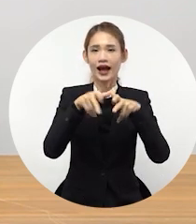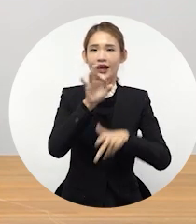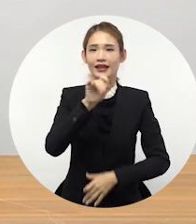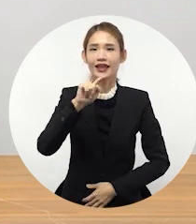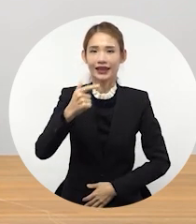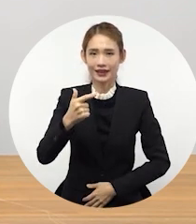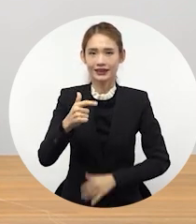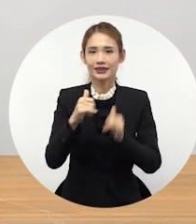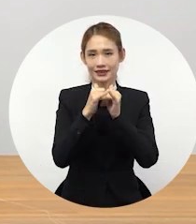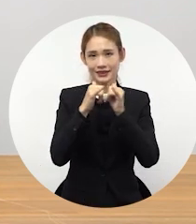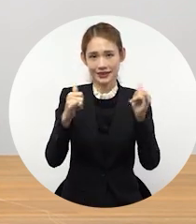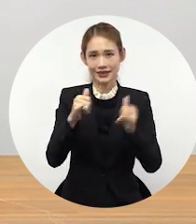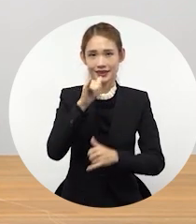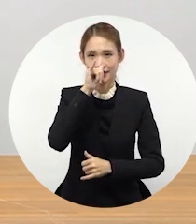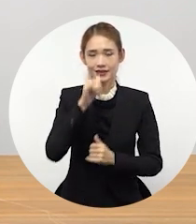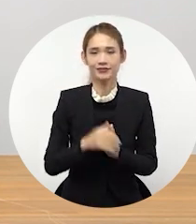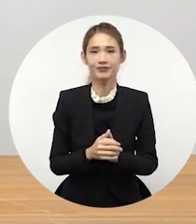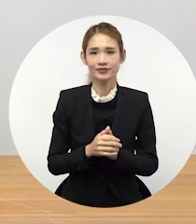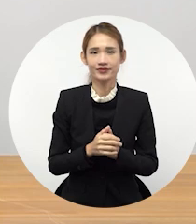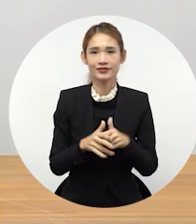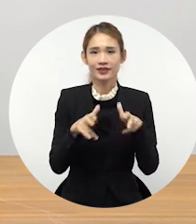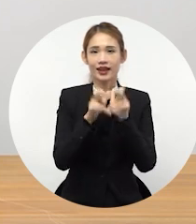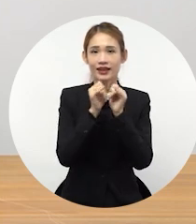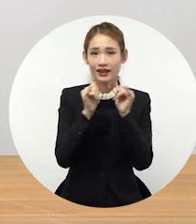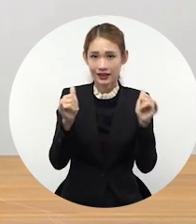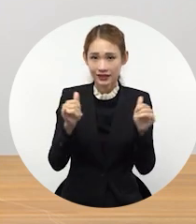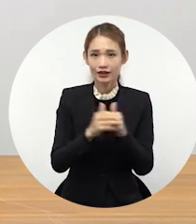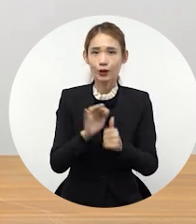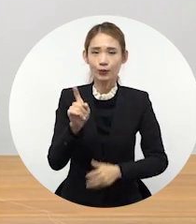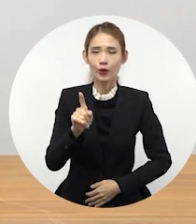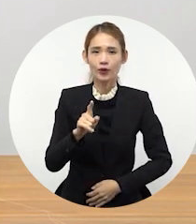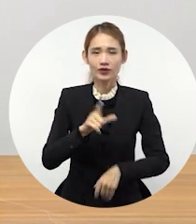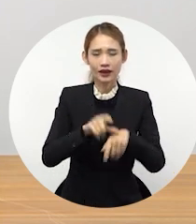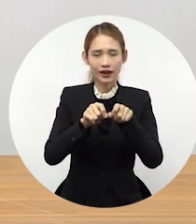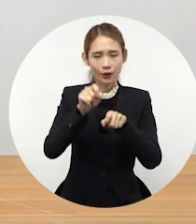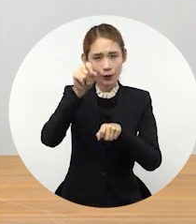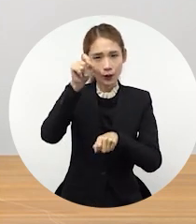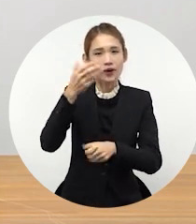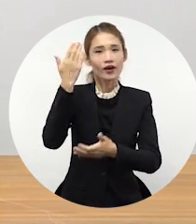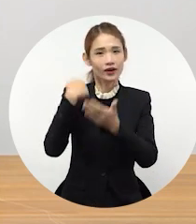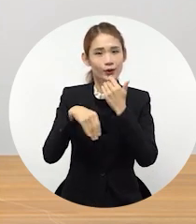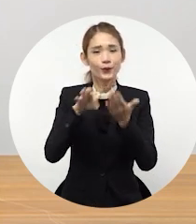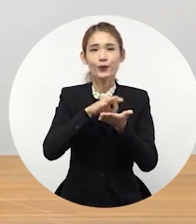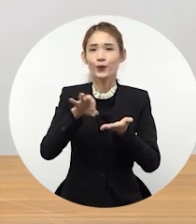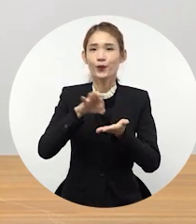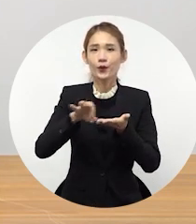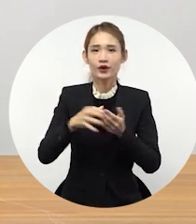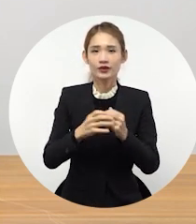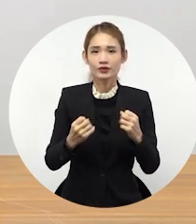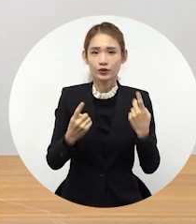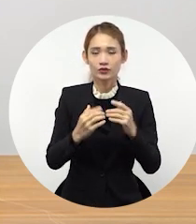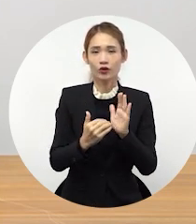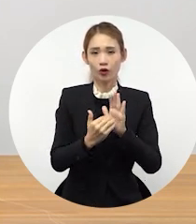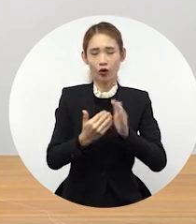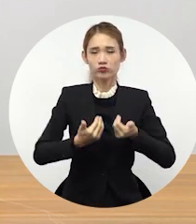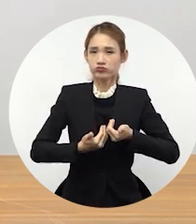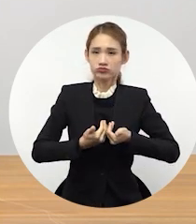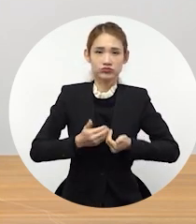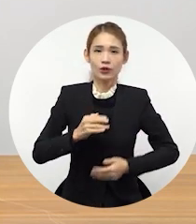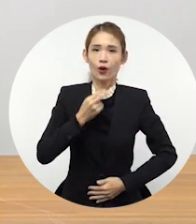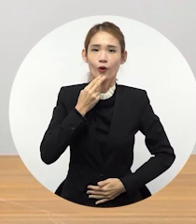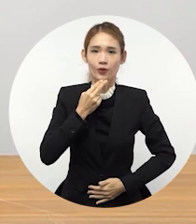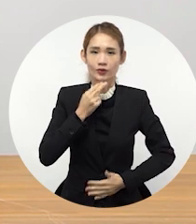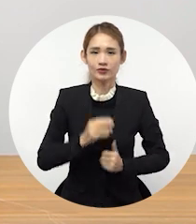2번 정답은 장애인입니다. 자, 장애인 같은 경우는 가장 어떻게 보면 오래도록 쓰인 표현인 동시에